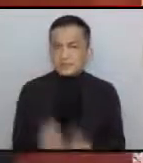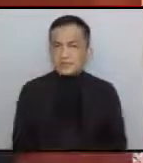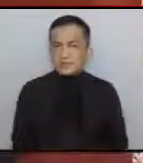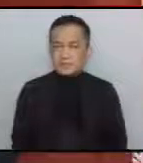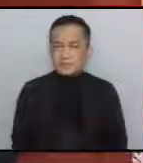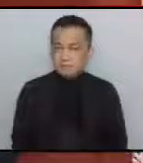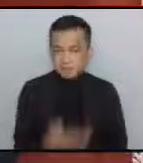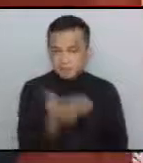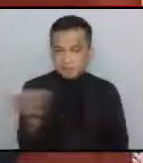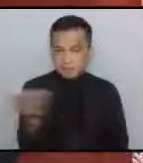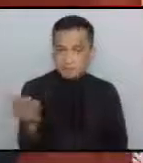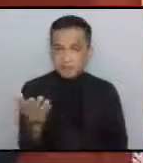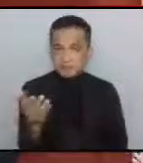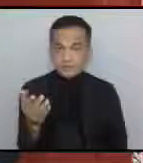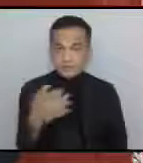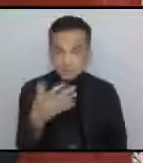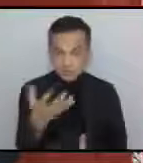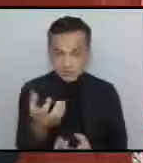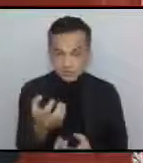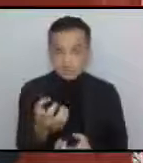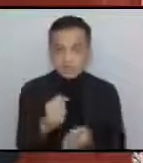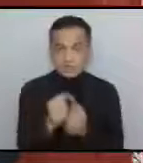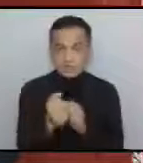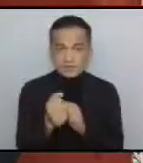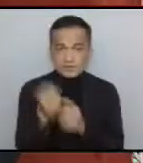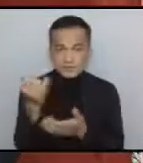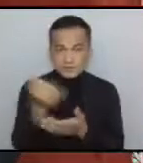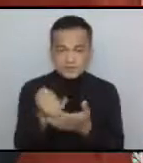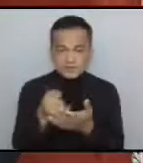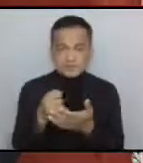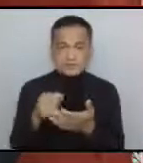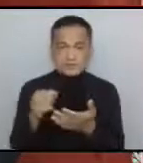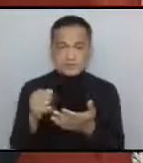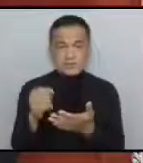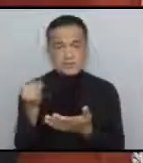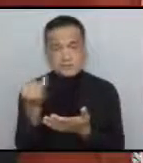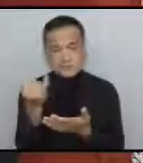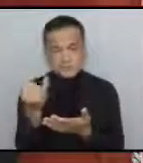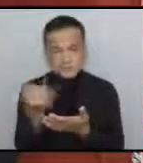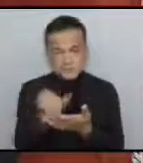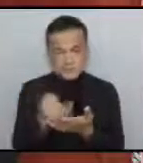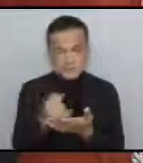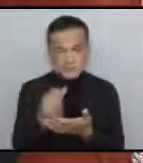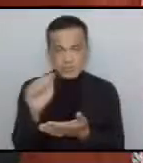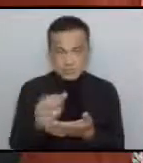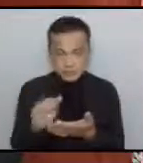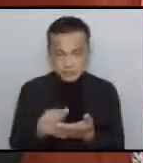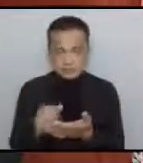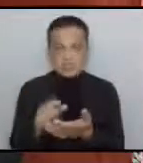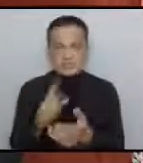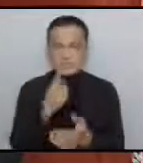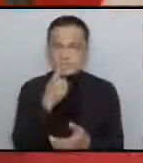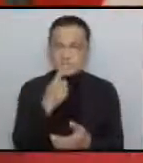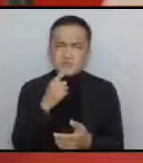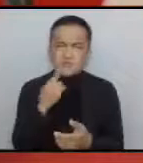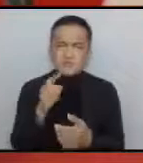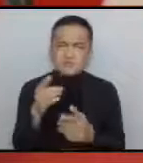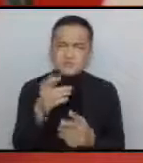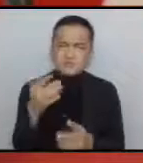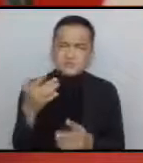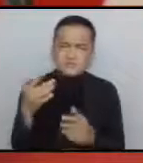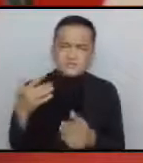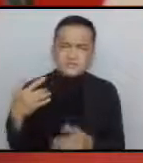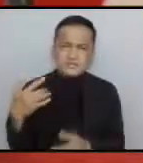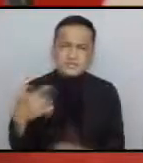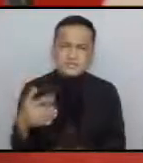aspiring artists and painters like you, ano ba yung mga technique na ginagamit mo sa paintings na to? Kasi